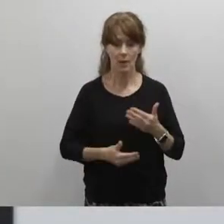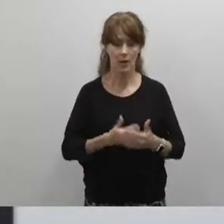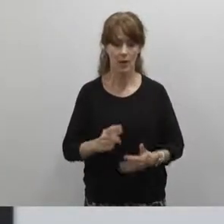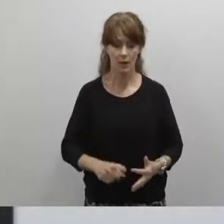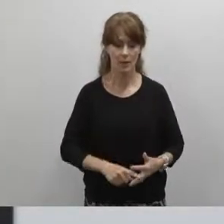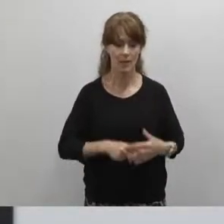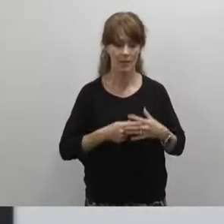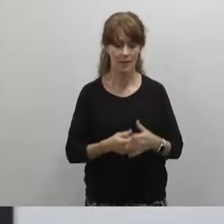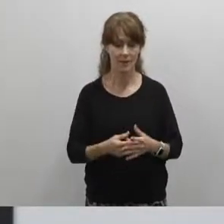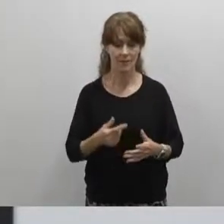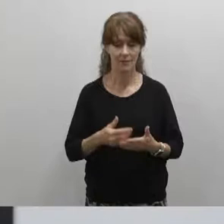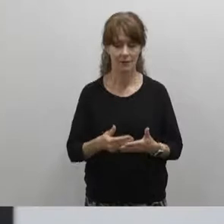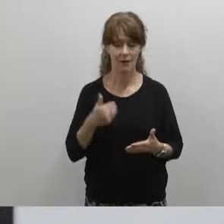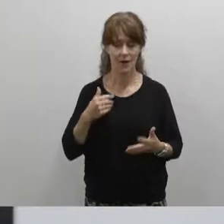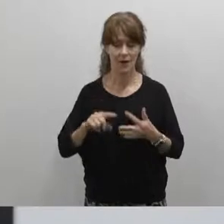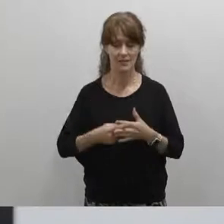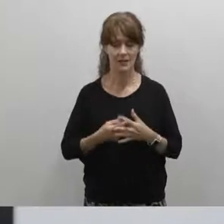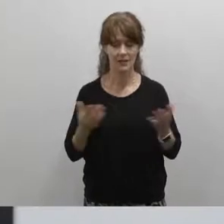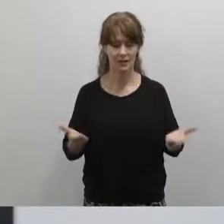Green School Policy